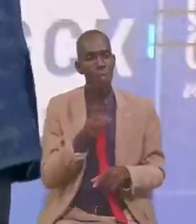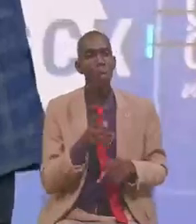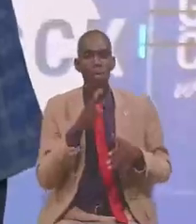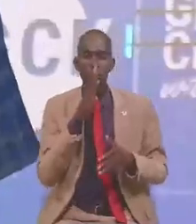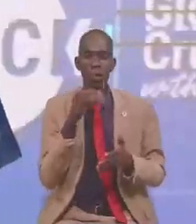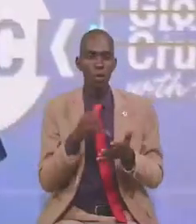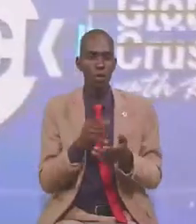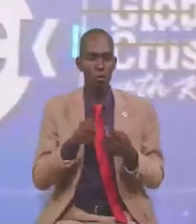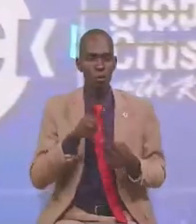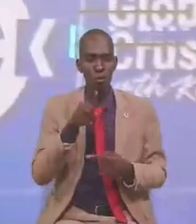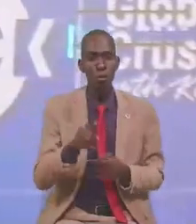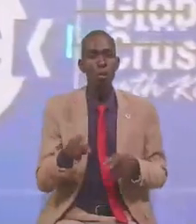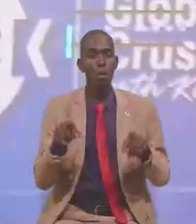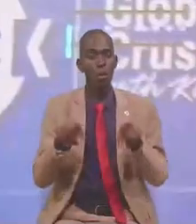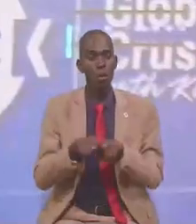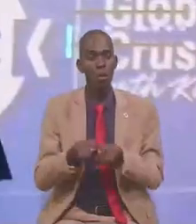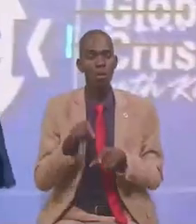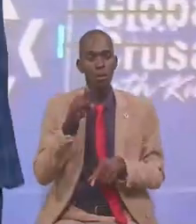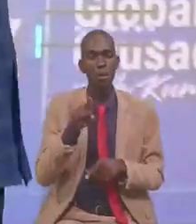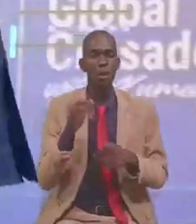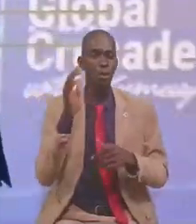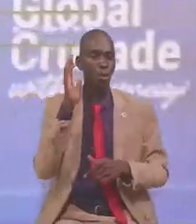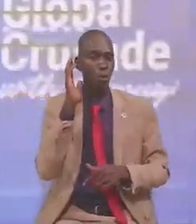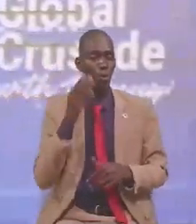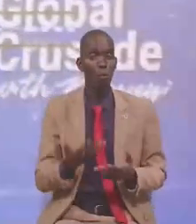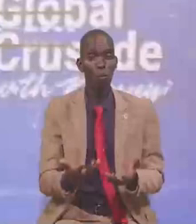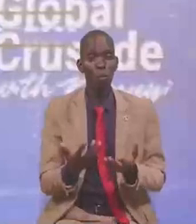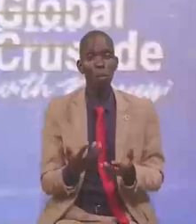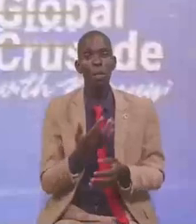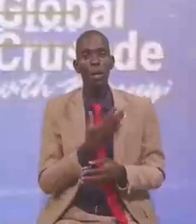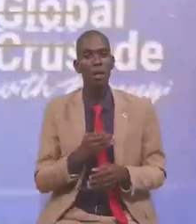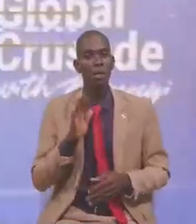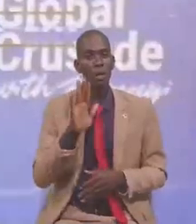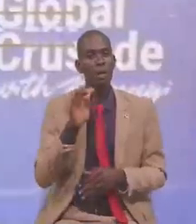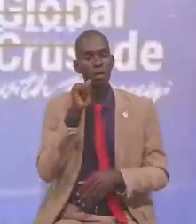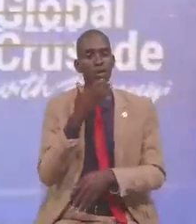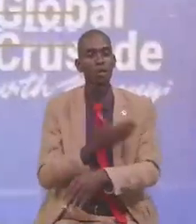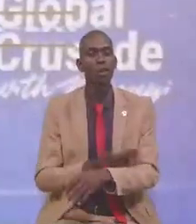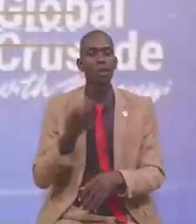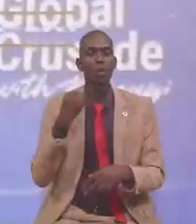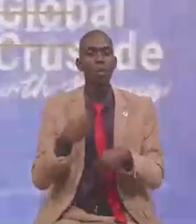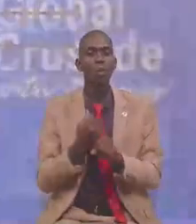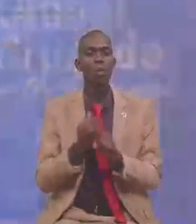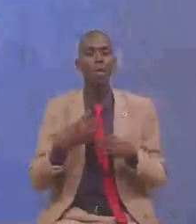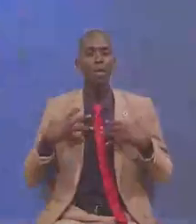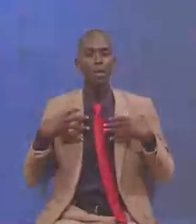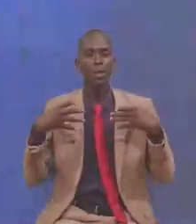est grande, qu'il te soit fait comme tu veux. Et à l'heure même, sa fille